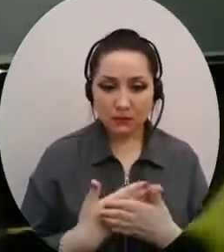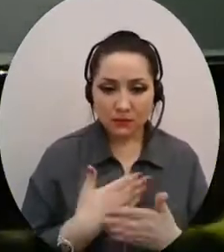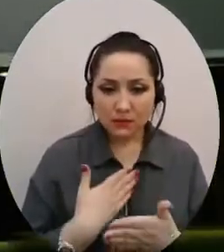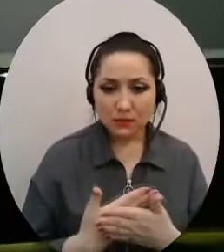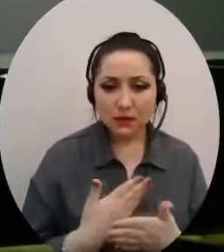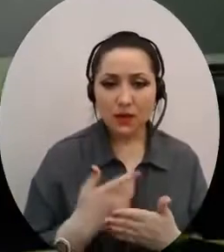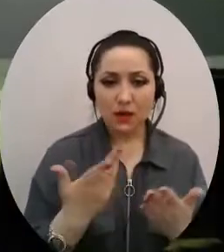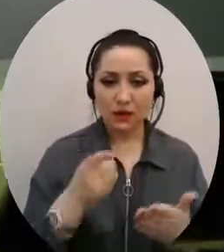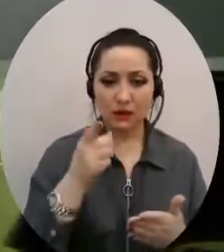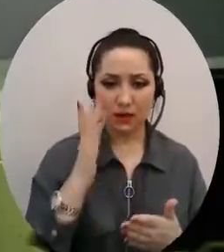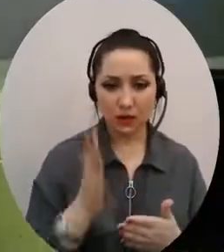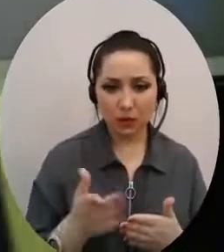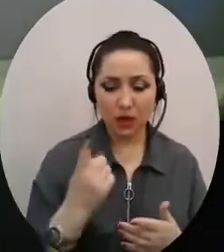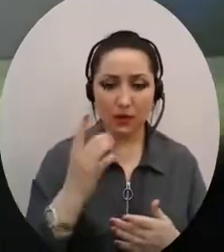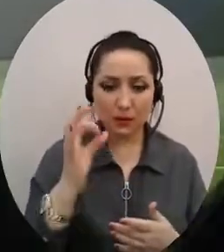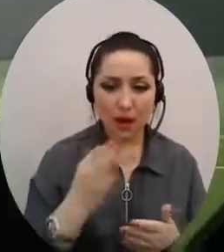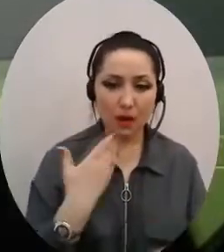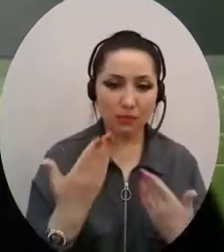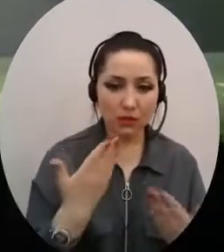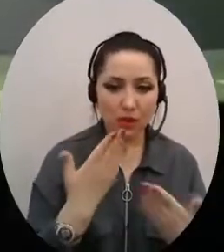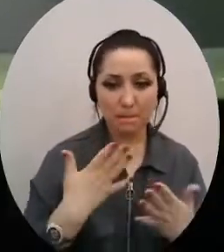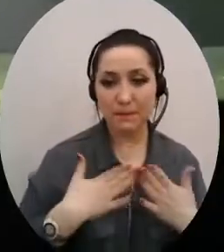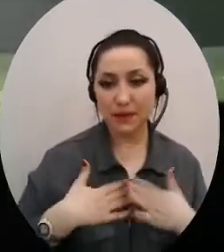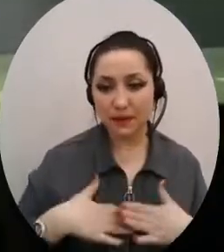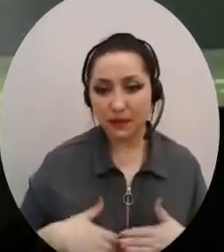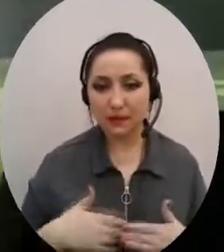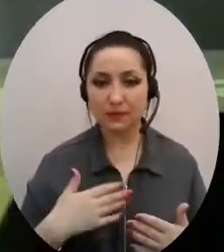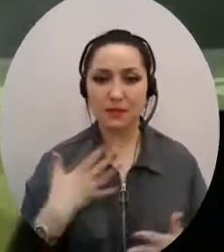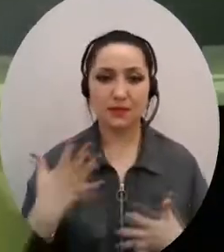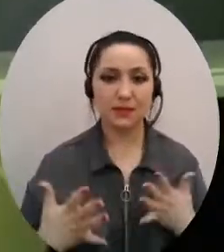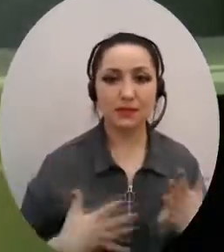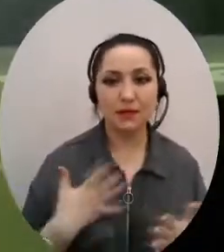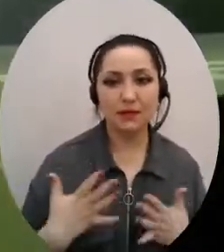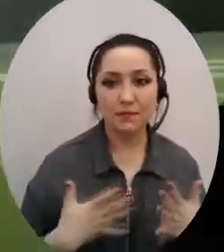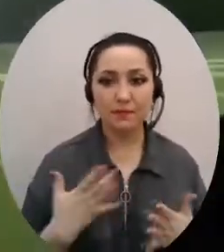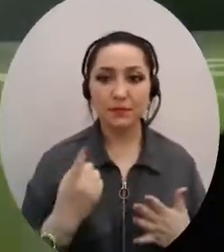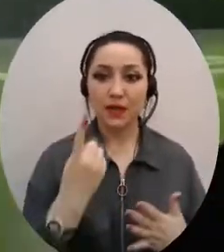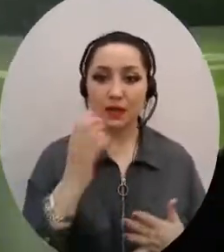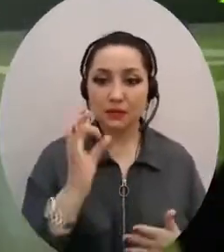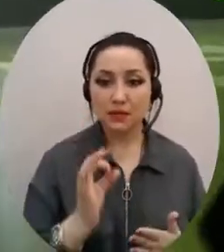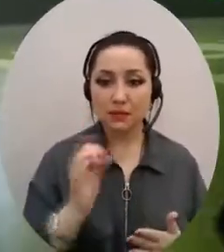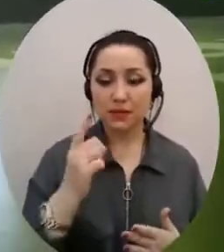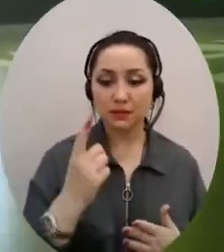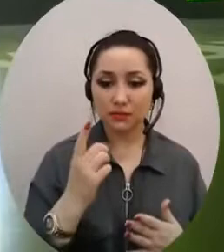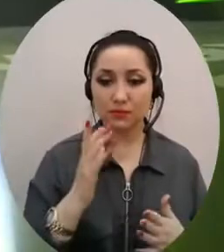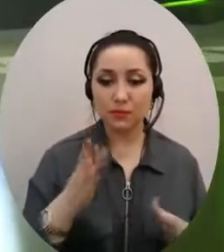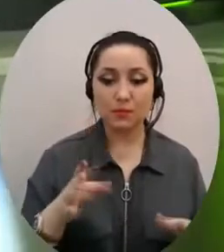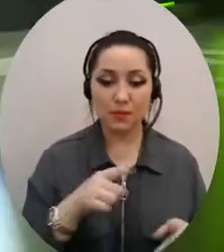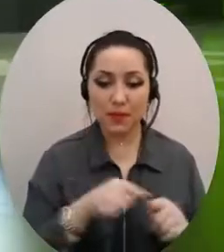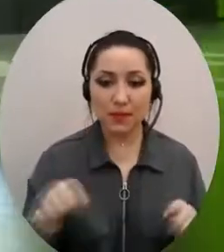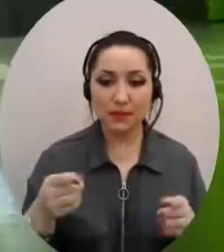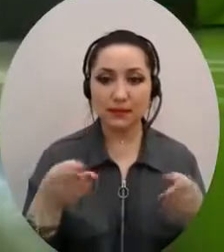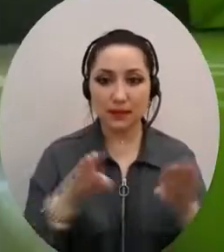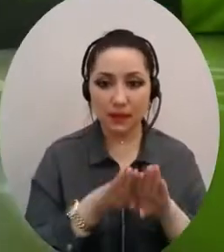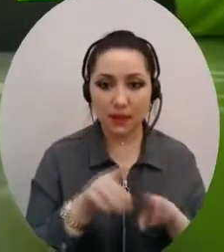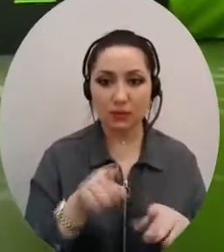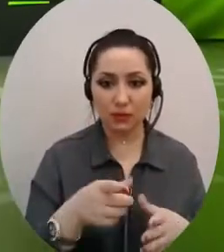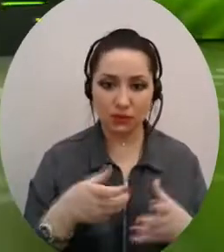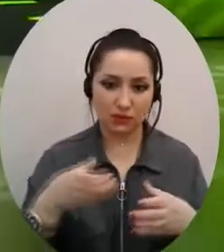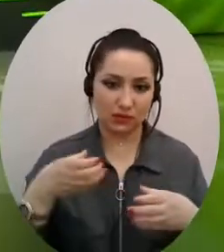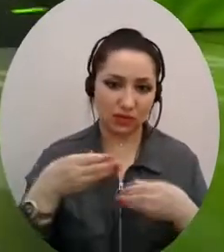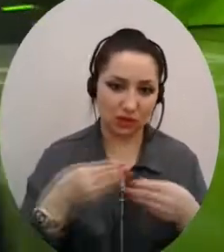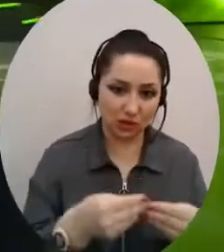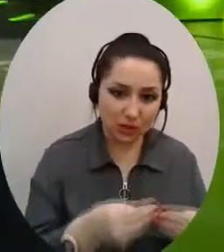будете на 1% общаться приятнее, эмоциональнее, если на 1% момент закрытия вы будете дожимать еще